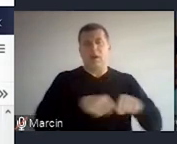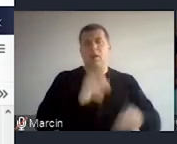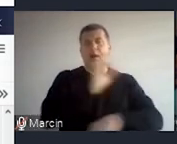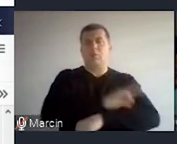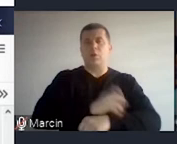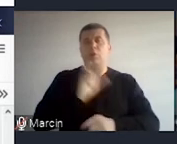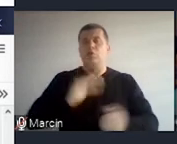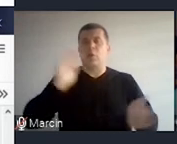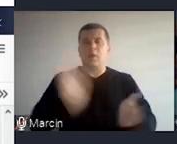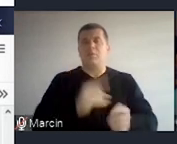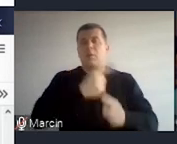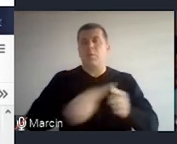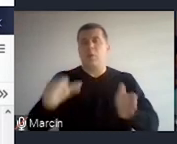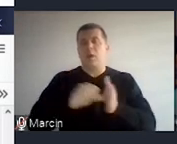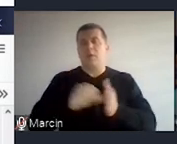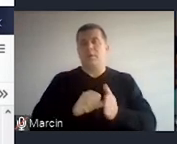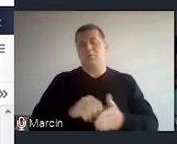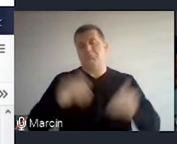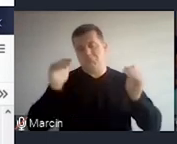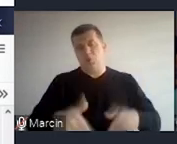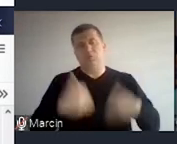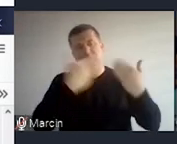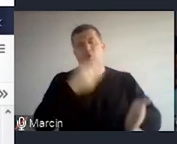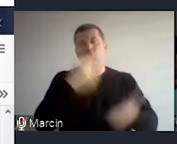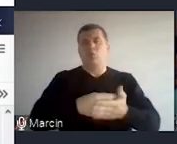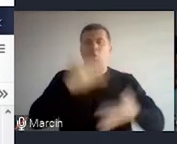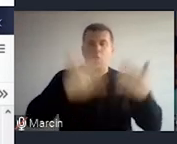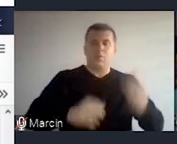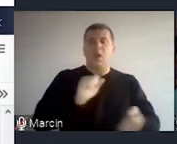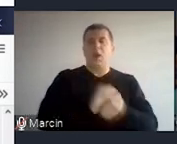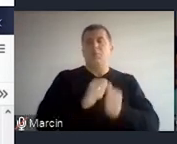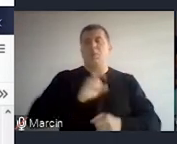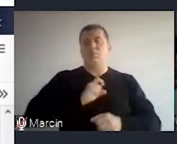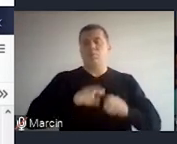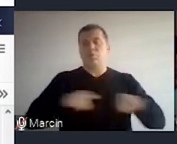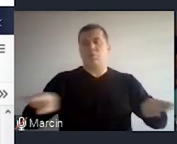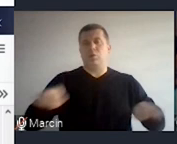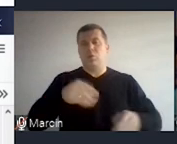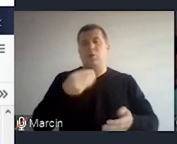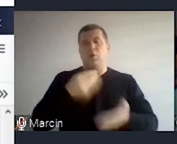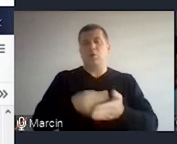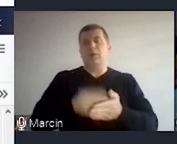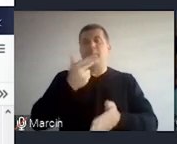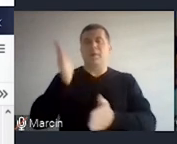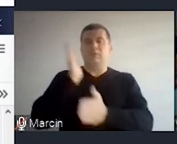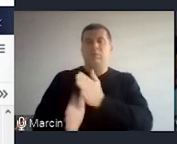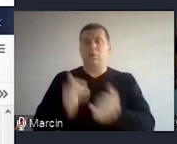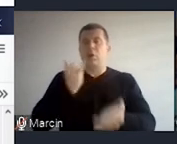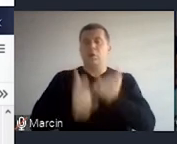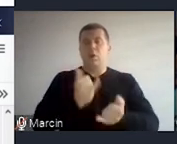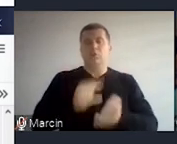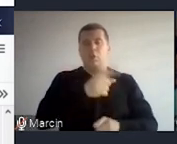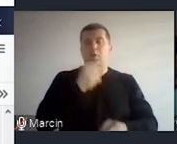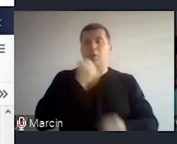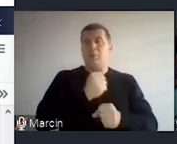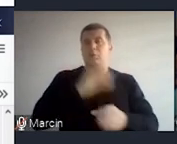na co najmniej pół etatu, możecie temu personelowi kupić komputer, biurko i jest to koszt bezpośredni, jeśli pracownik pracuje w